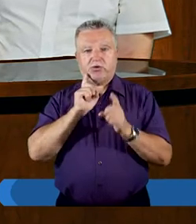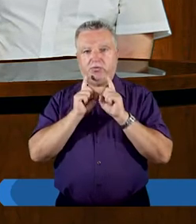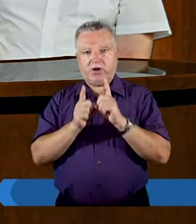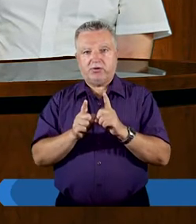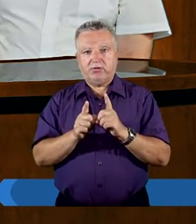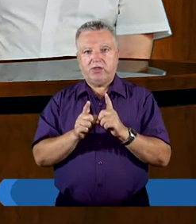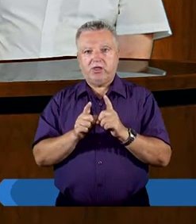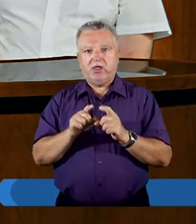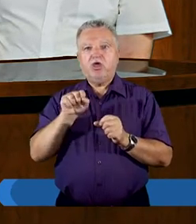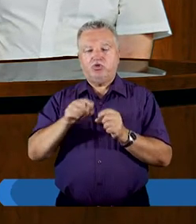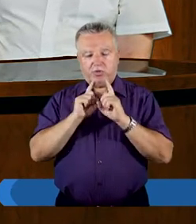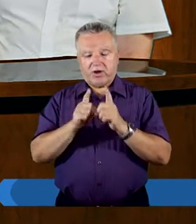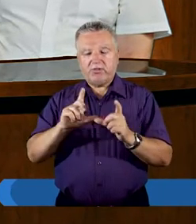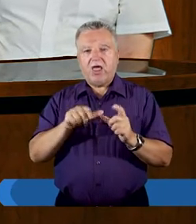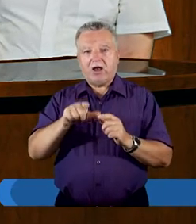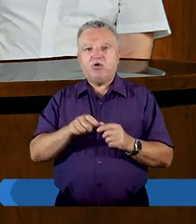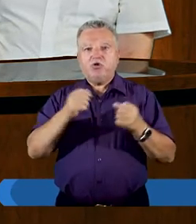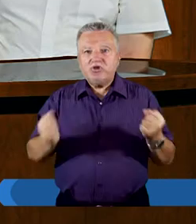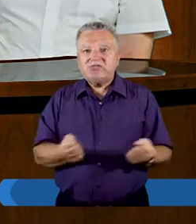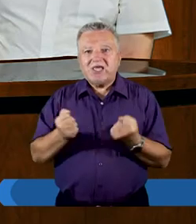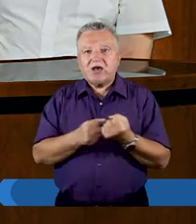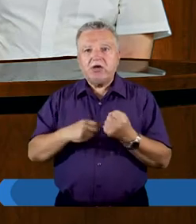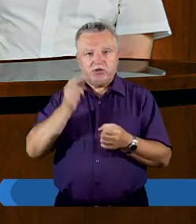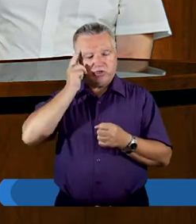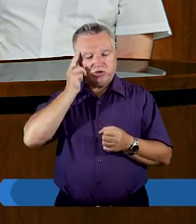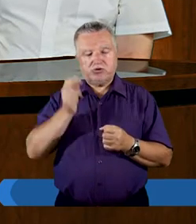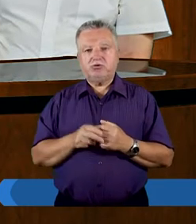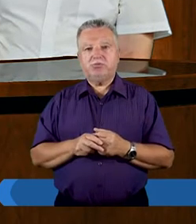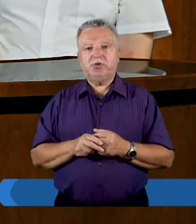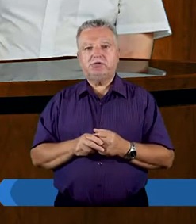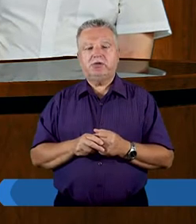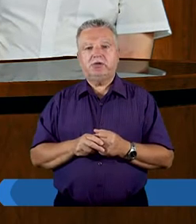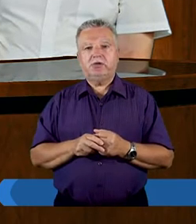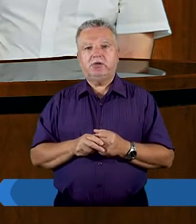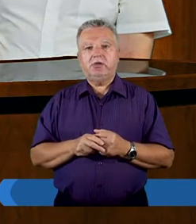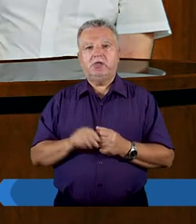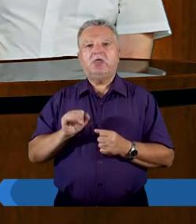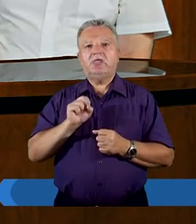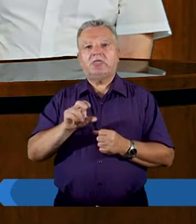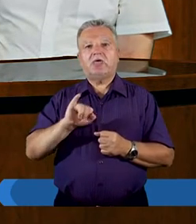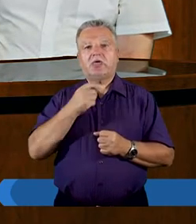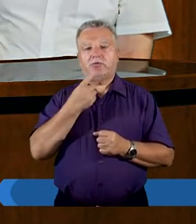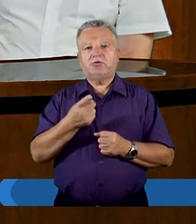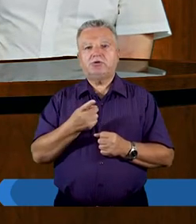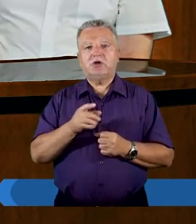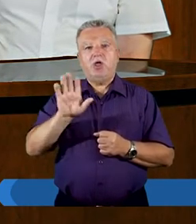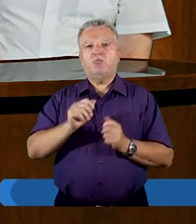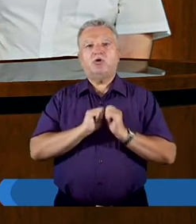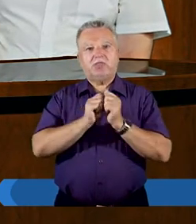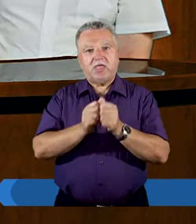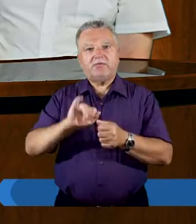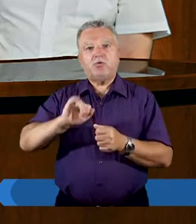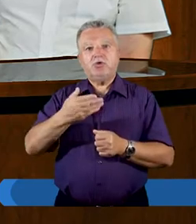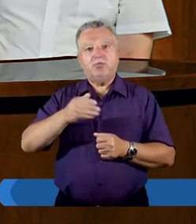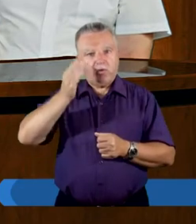prawda, ale oni o to zabiegali, starali się zrozumieć, dociekali. I tak jak powiedziałeś, Bóg im dawał